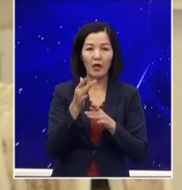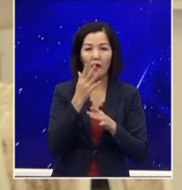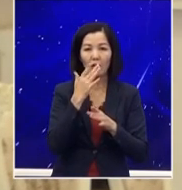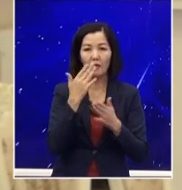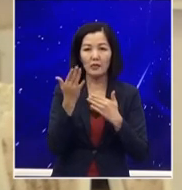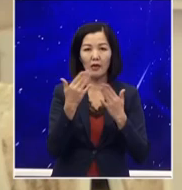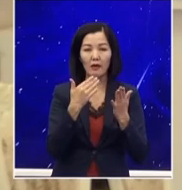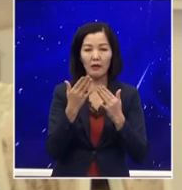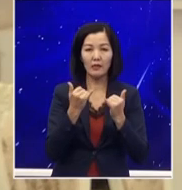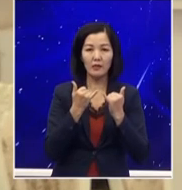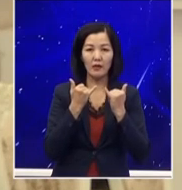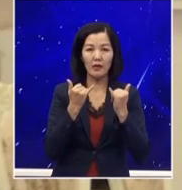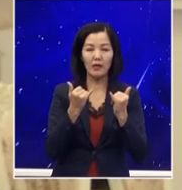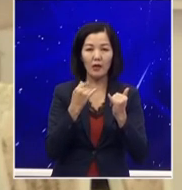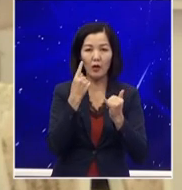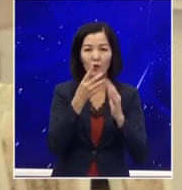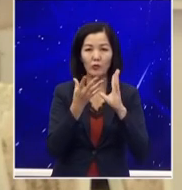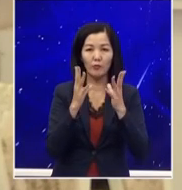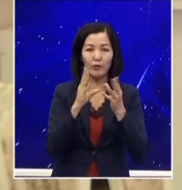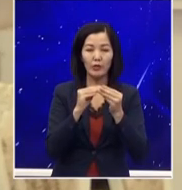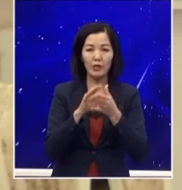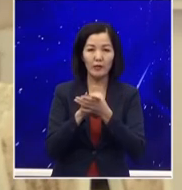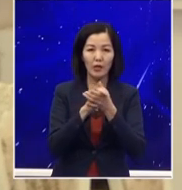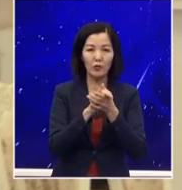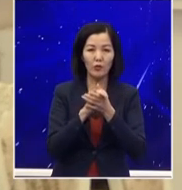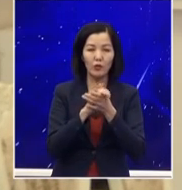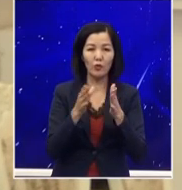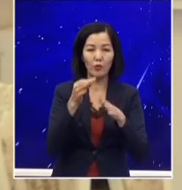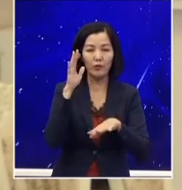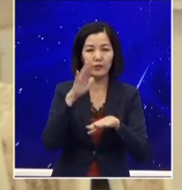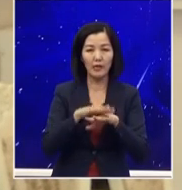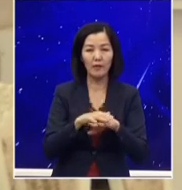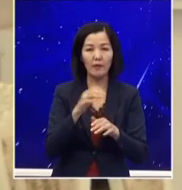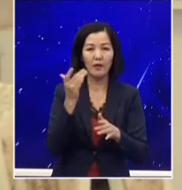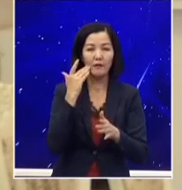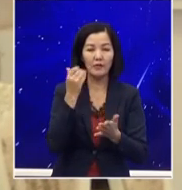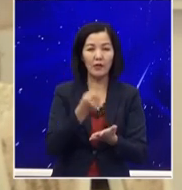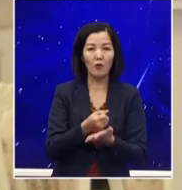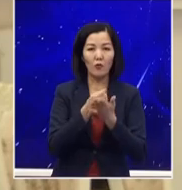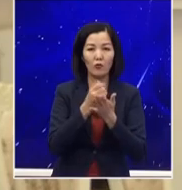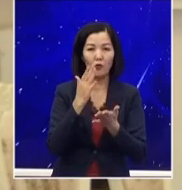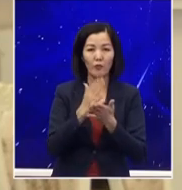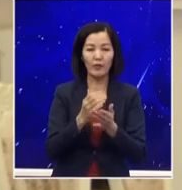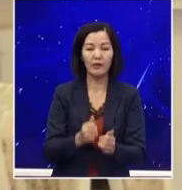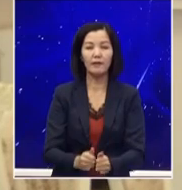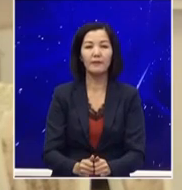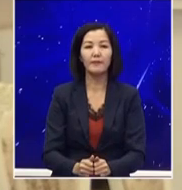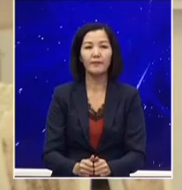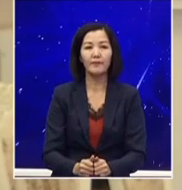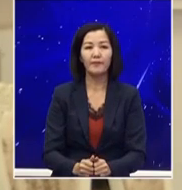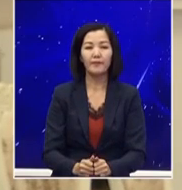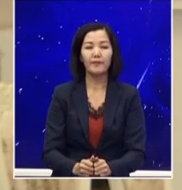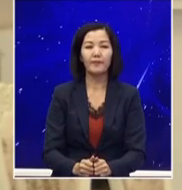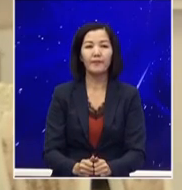этносаралық тұрақтылық пен конфессияаралық келісімді сақтауда облыс әкімінің әрдайым қолдауы болып жатқандығын жемісі деп түсінеміз. Бұл ортақ